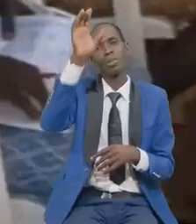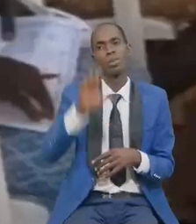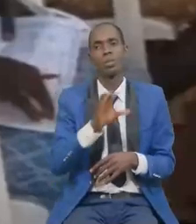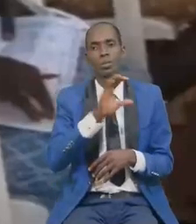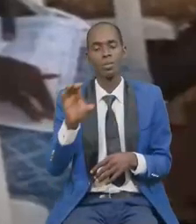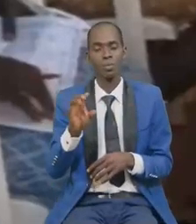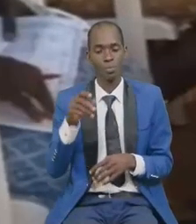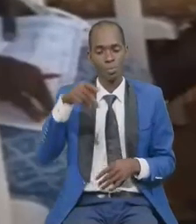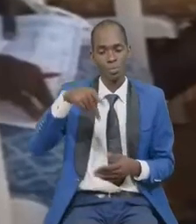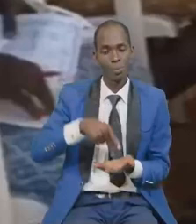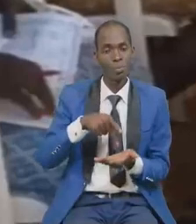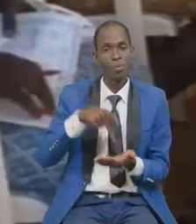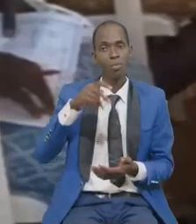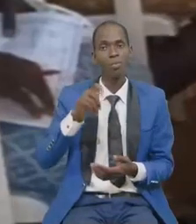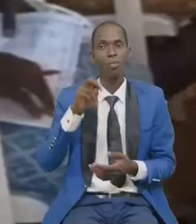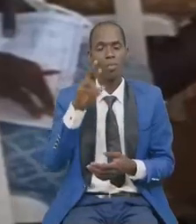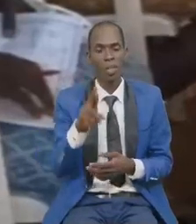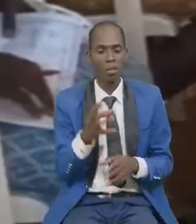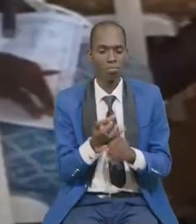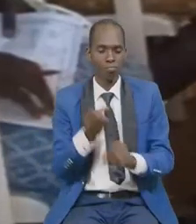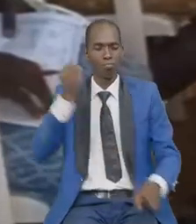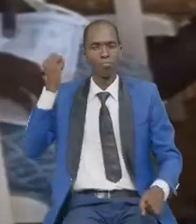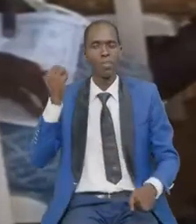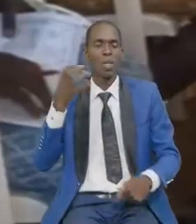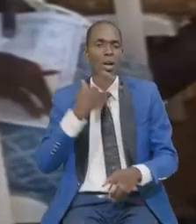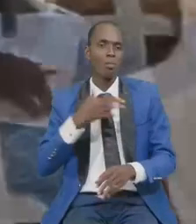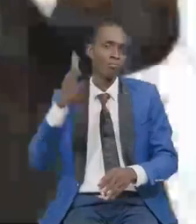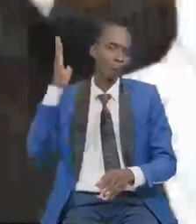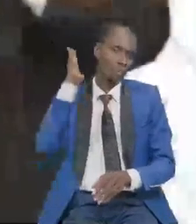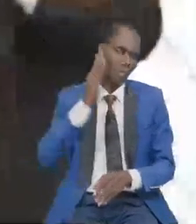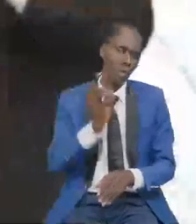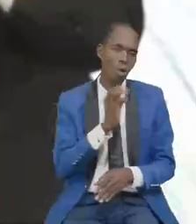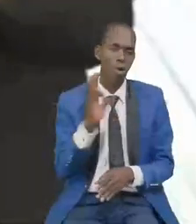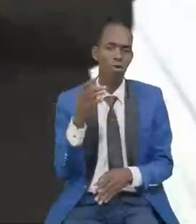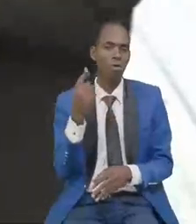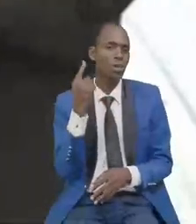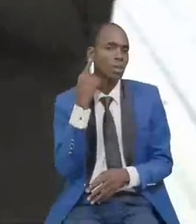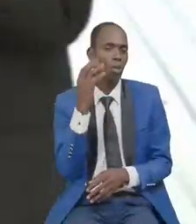Pierre a tiré l'épée. A coupé l'épée, a coupé l'oreille du moins de l'un des serviteurs. Jésus a